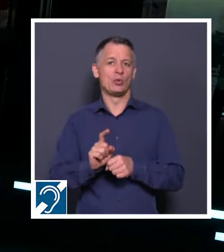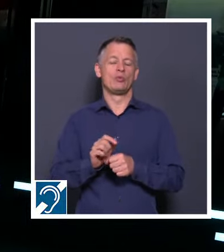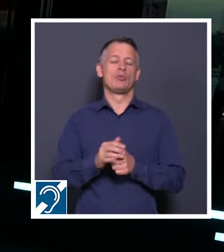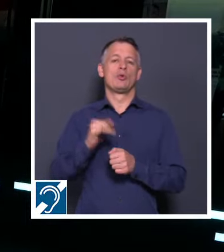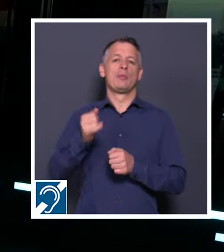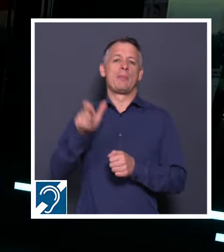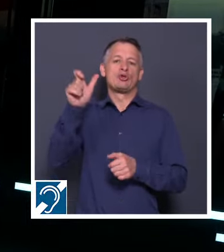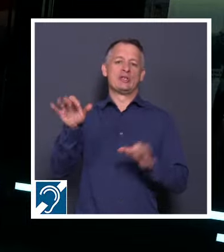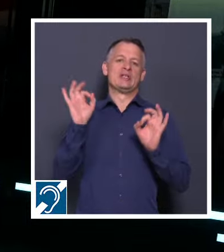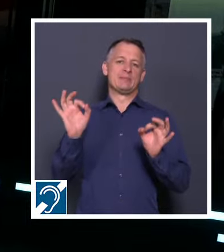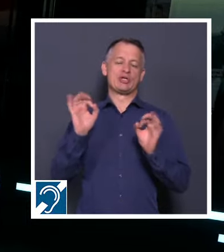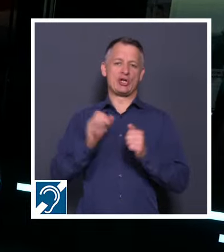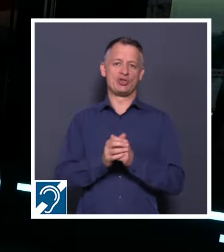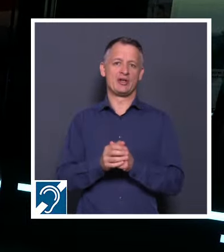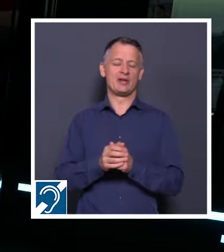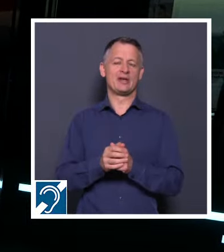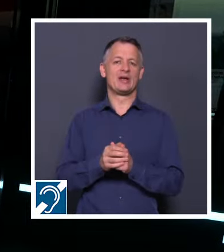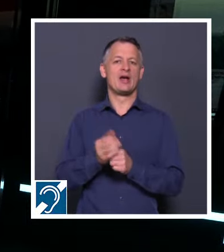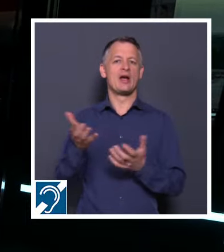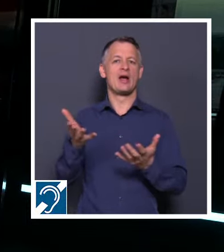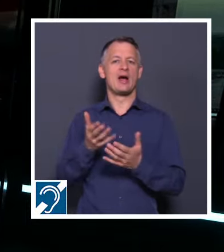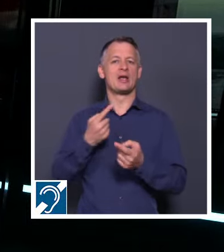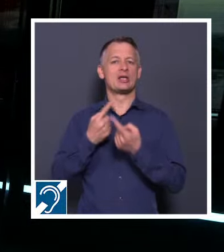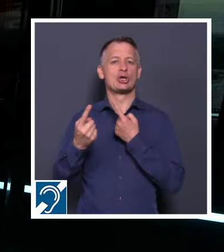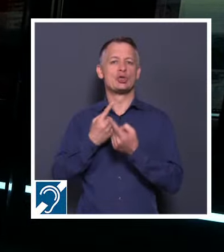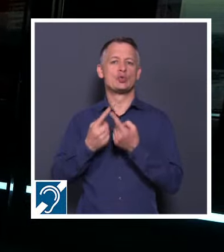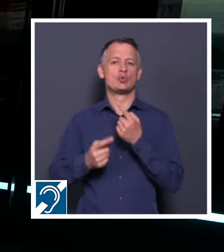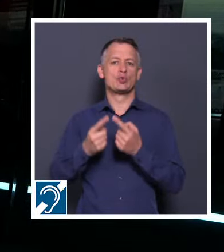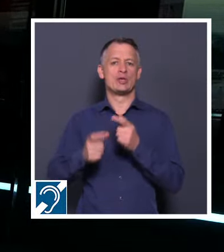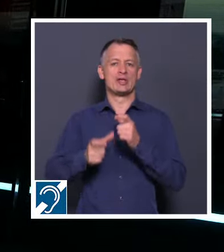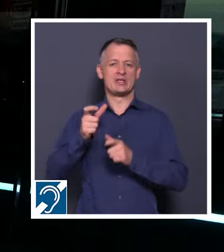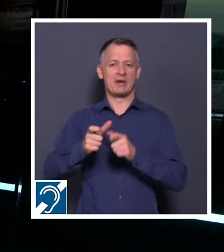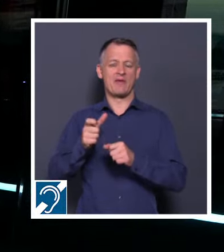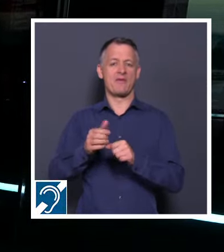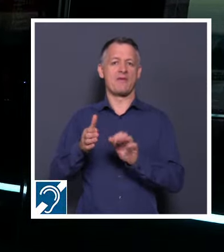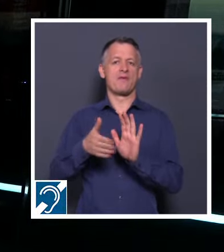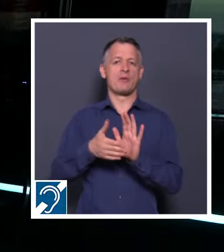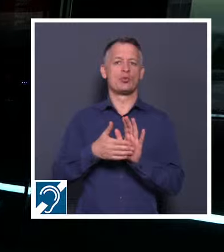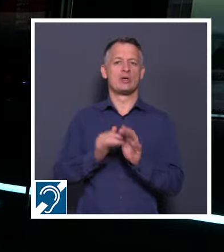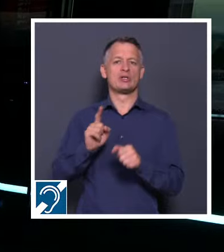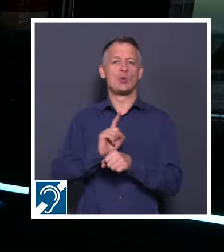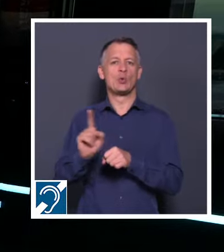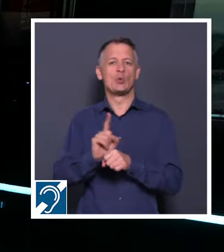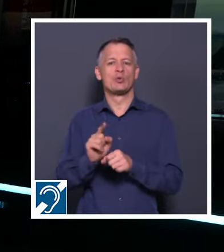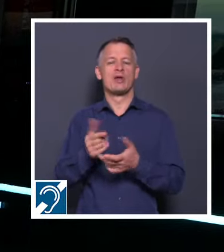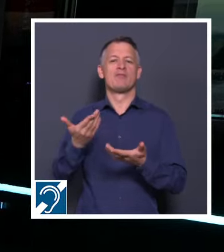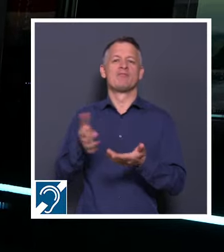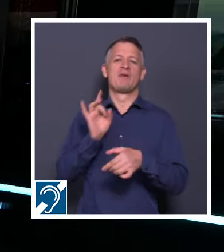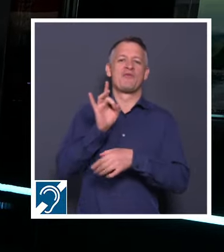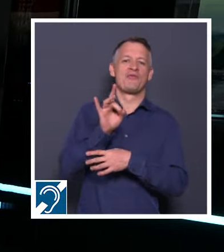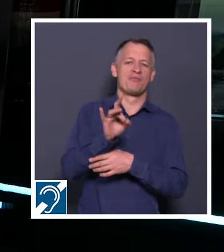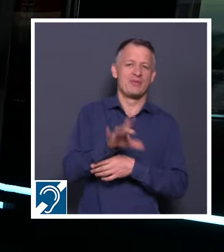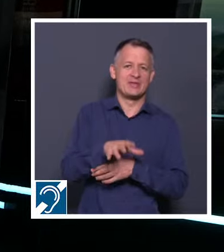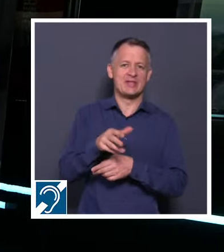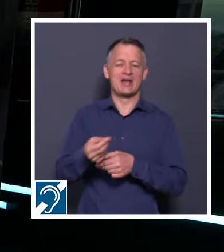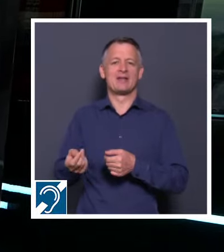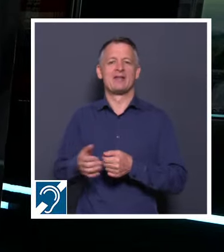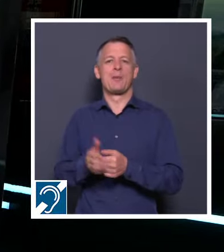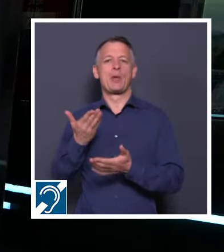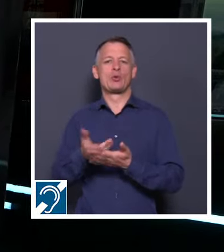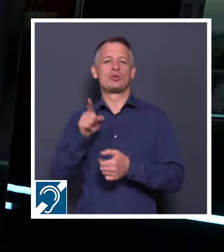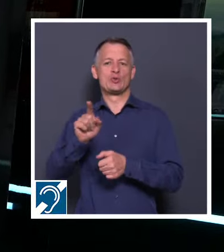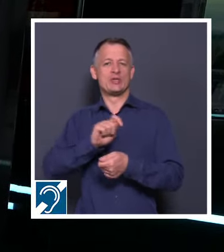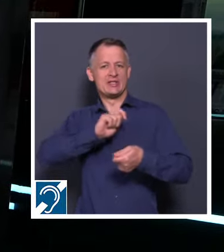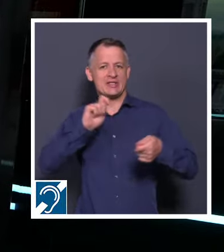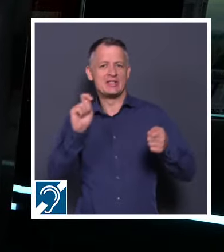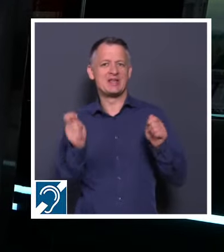specialiști în acest domeniu care discută despre faptul că este o chestiune de marketing în primul rând acest update și că